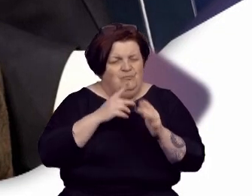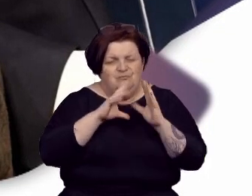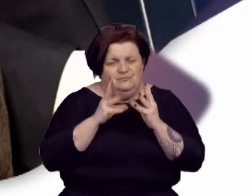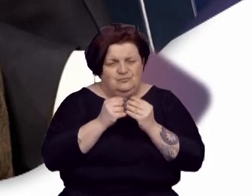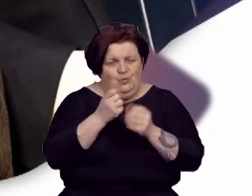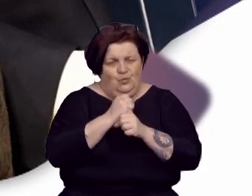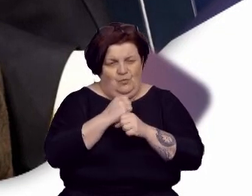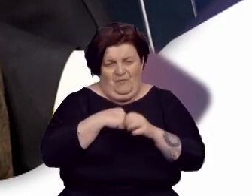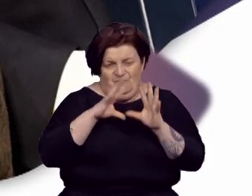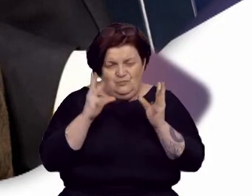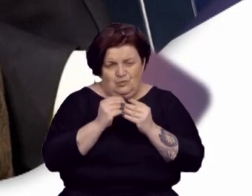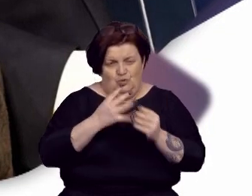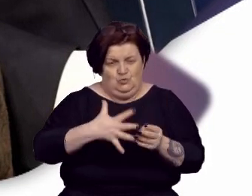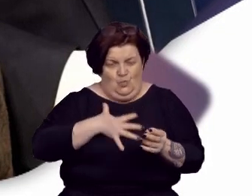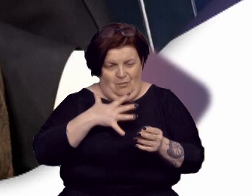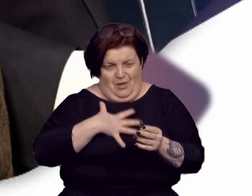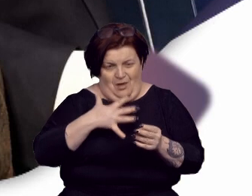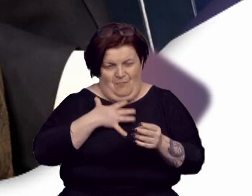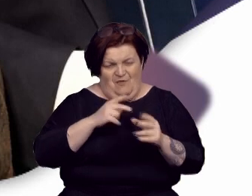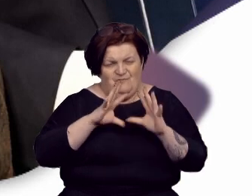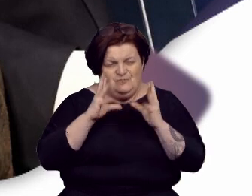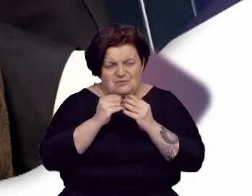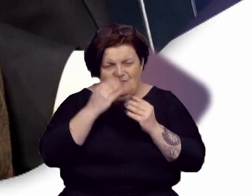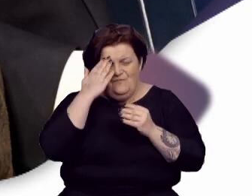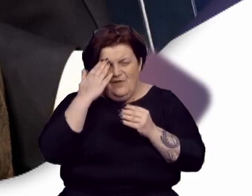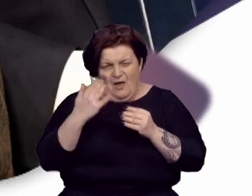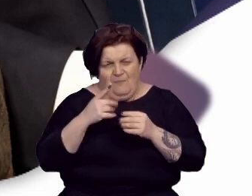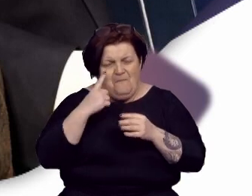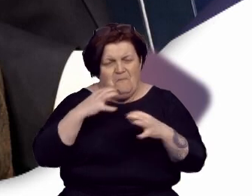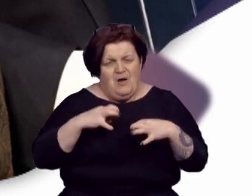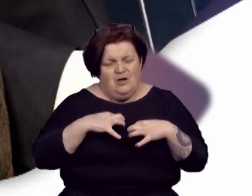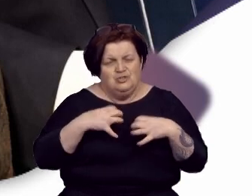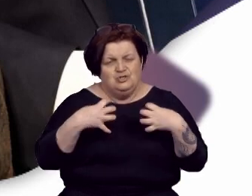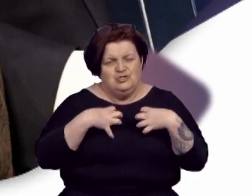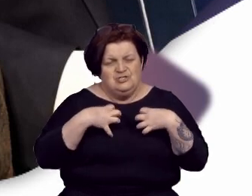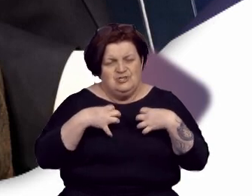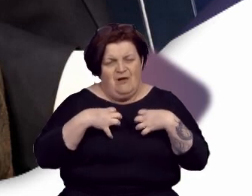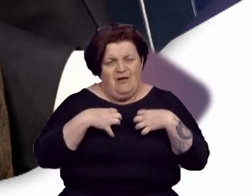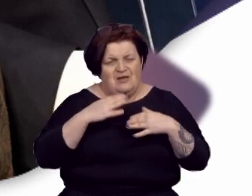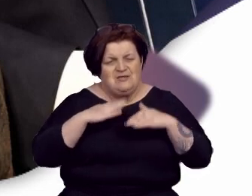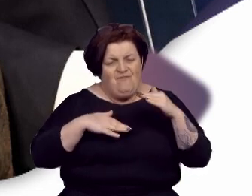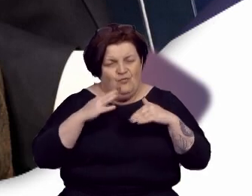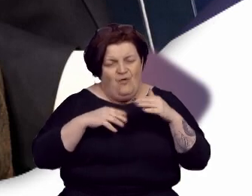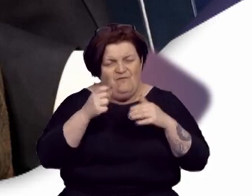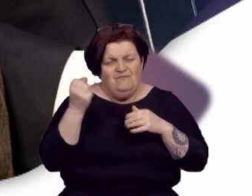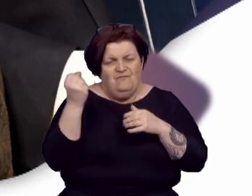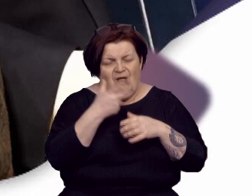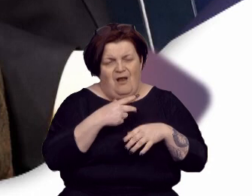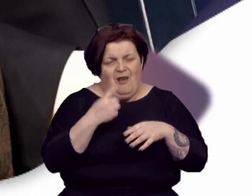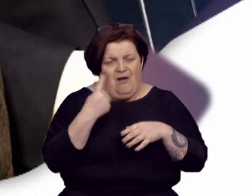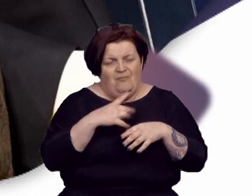to wszyscy czujemy, że to wszyscy o tym wiemy. W swoim życiu zawodowym przez wiele, wiele lat